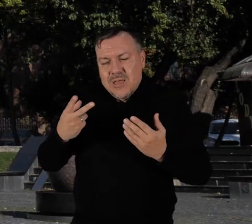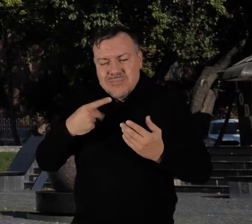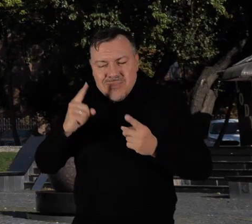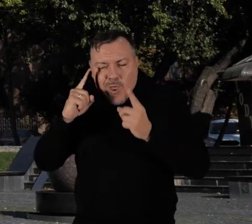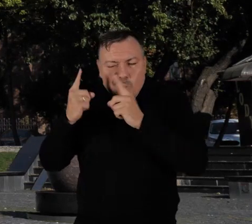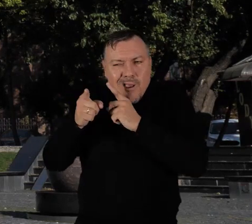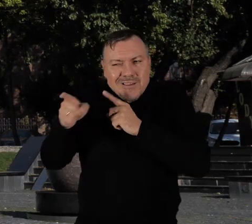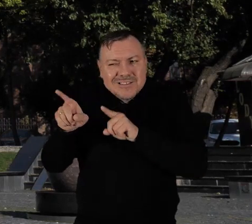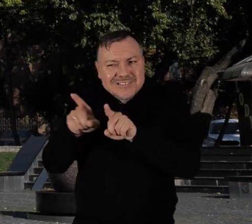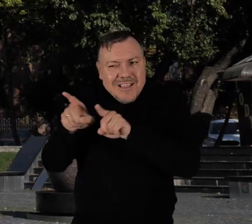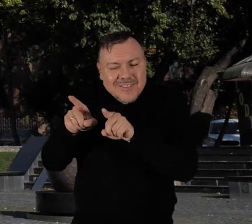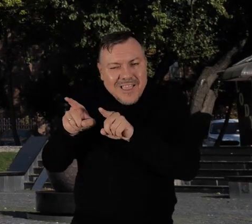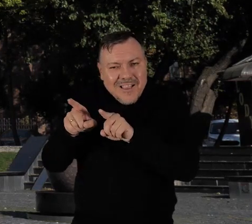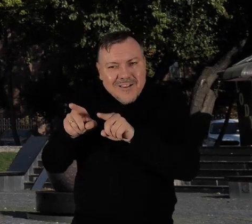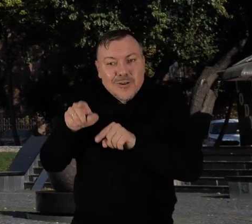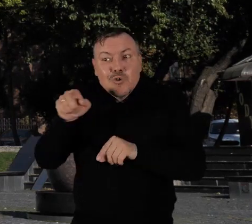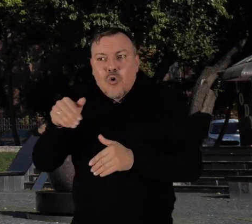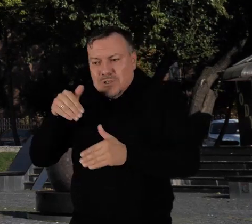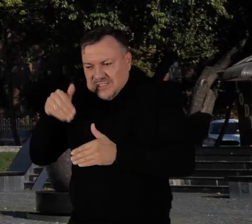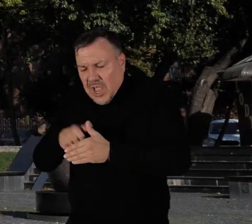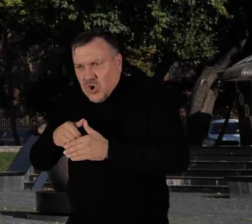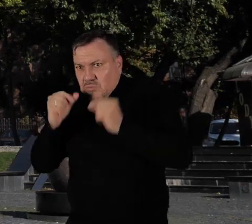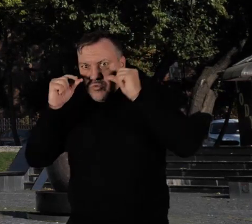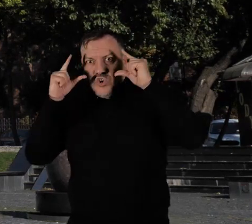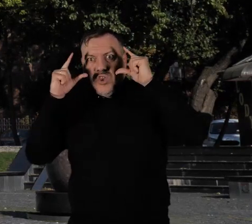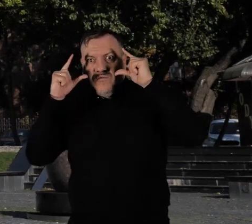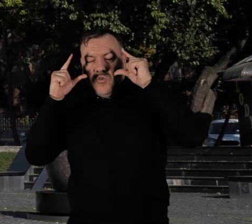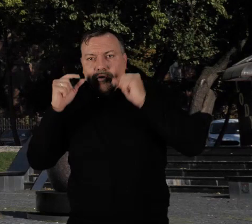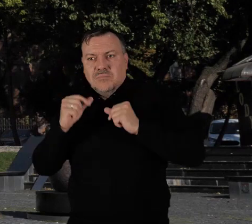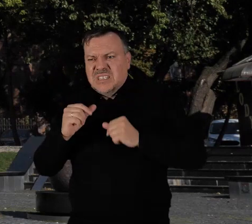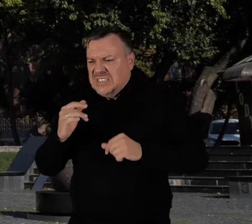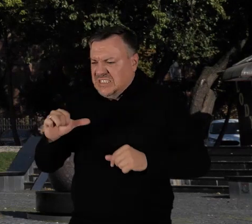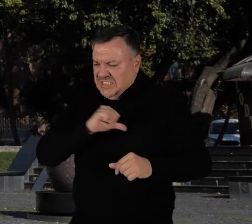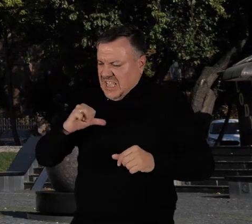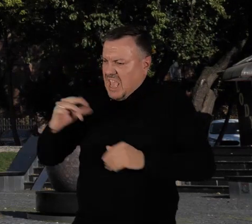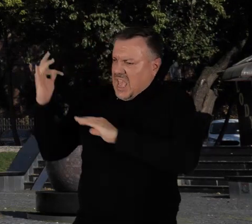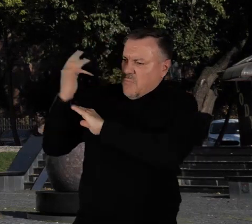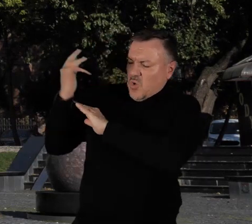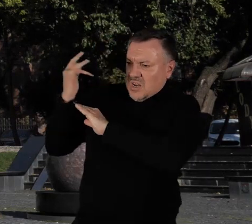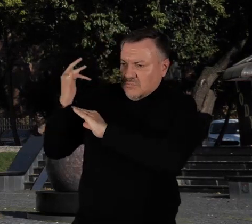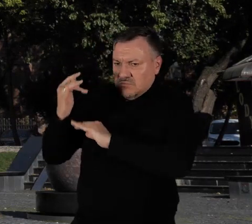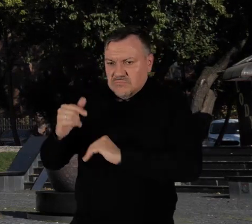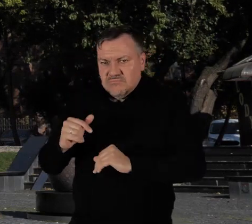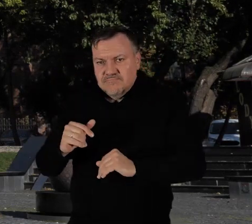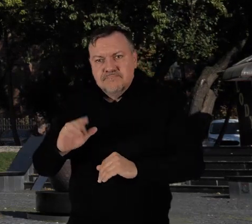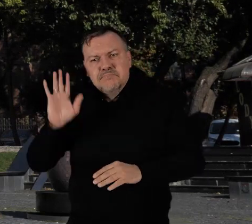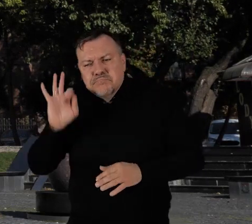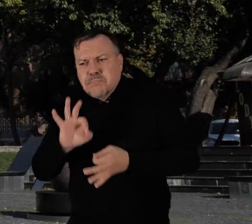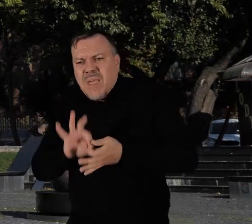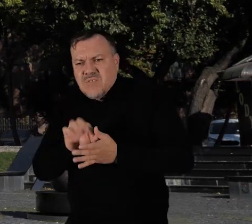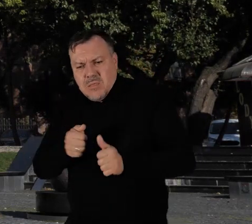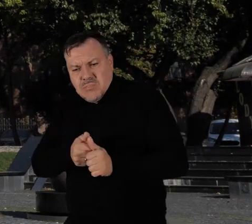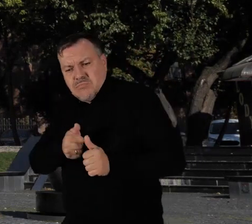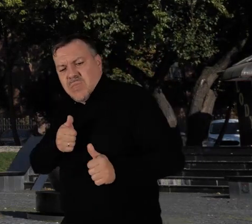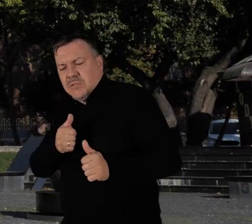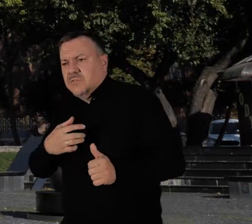A nieomylnym znakiem zdrowej mistyki jest zachowanie trzeźwości, samokrytycyzmu i nawet